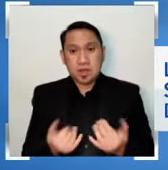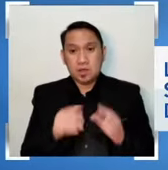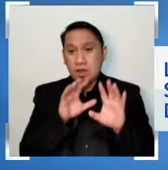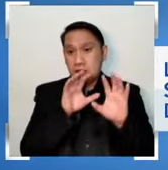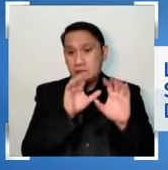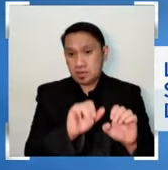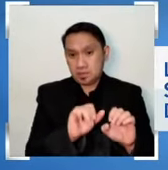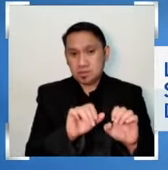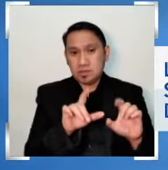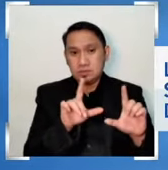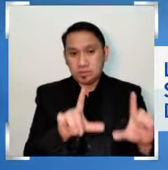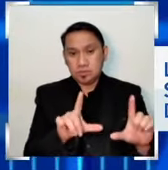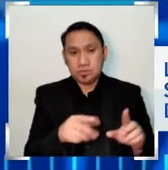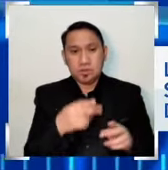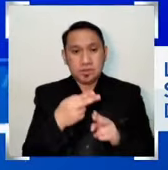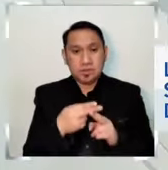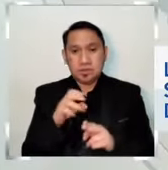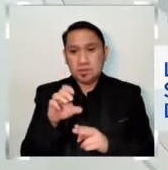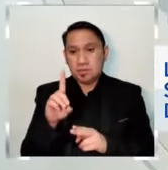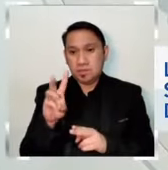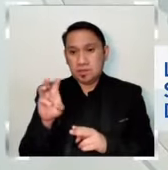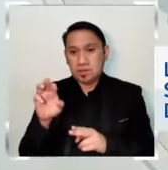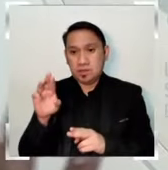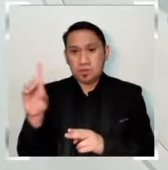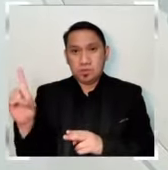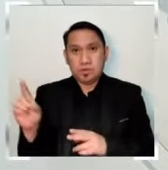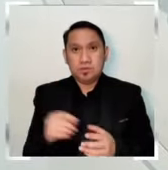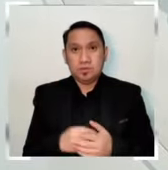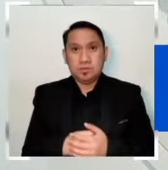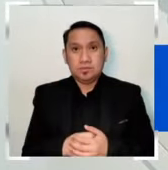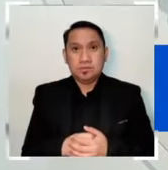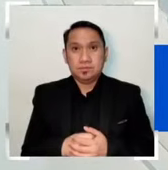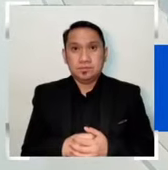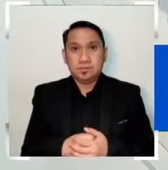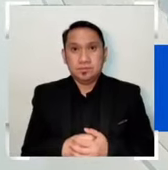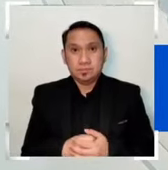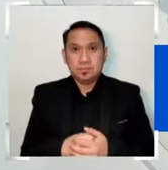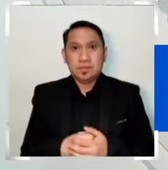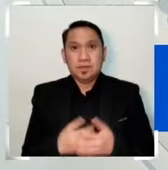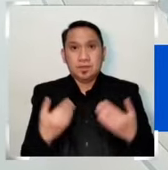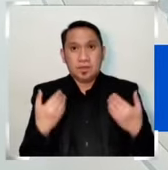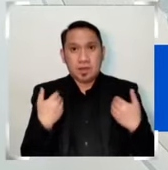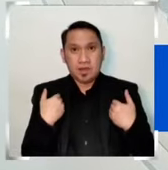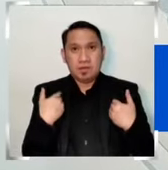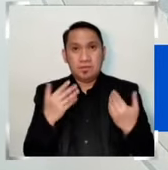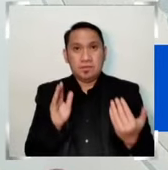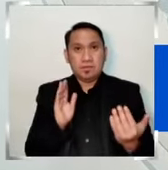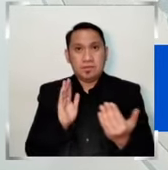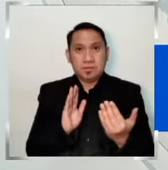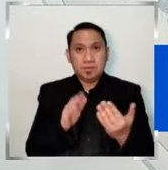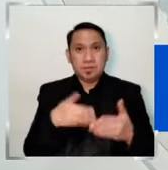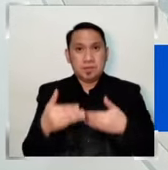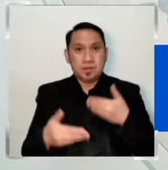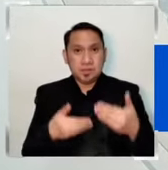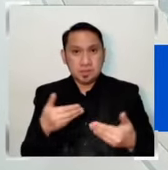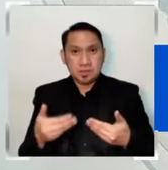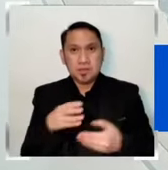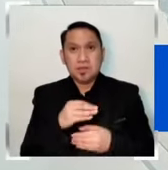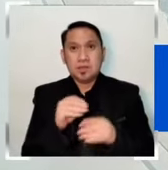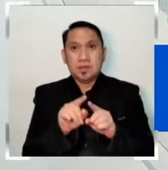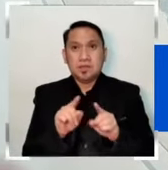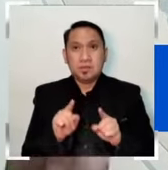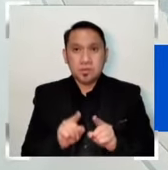suspect, si Edward Yokno Ehe. They have to pay some fees for the processing and all and other